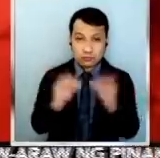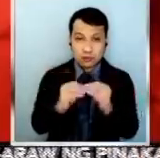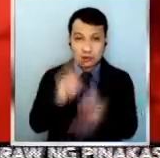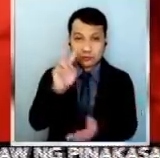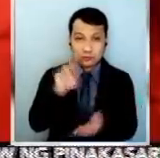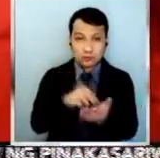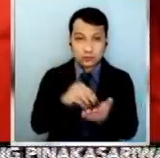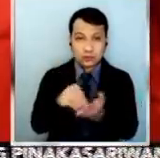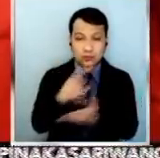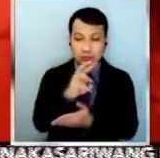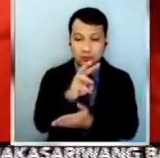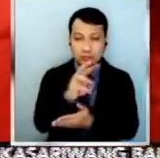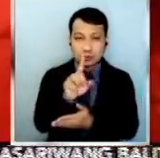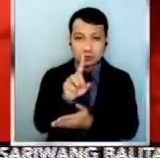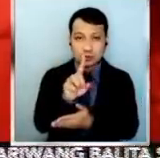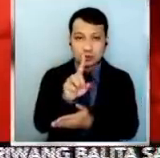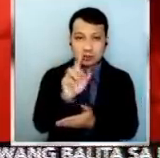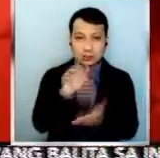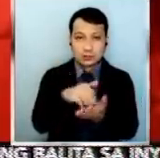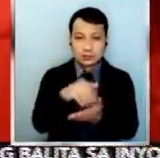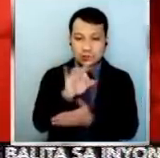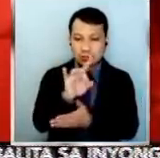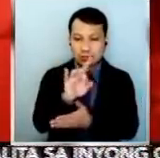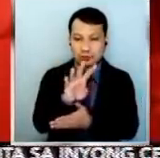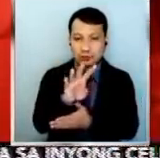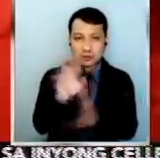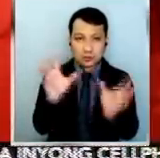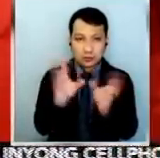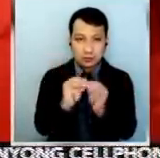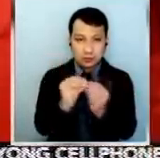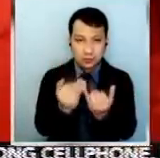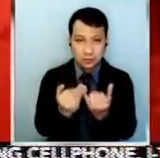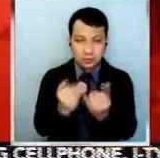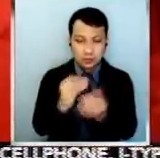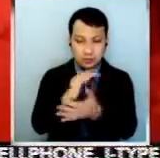2,061,084 ang kabuang kaso na ng COVID-19 sa Pilipinas.